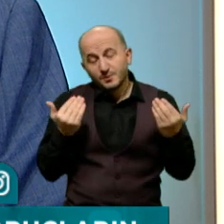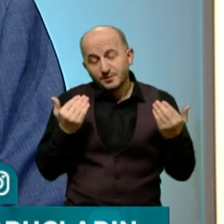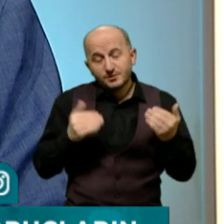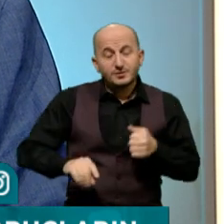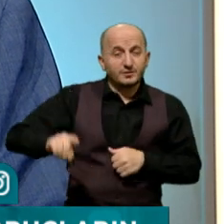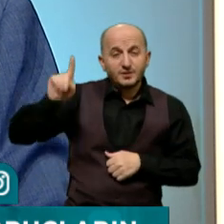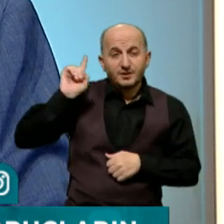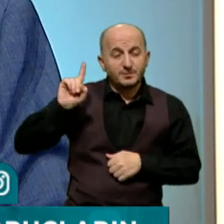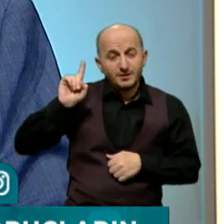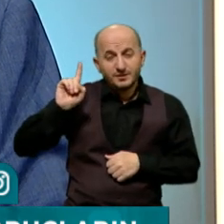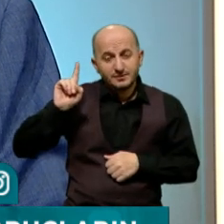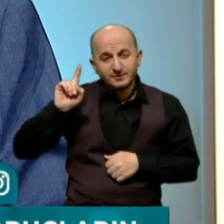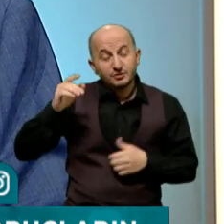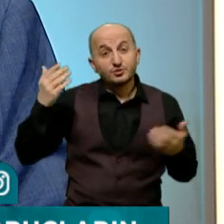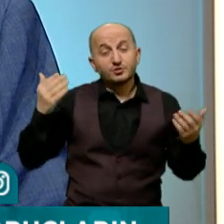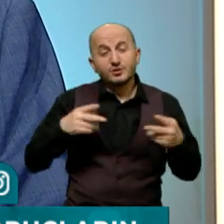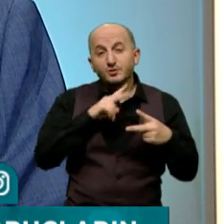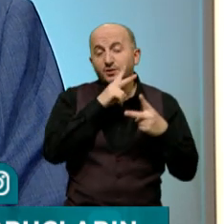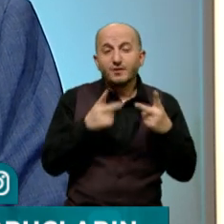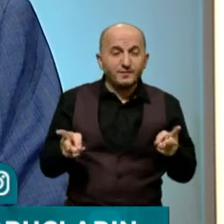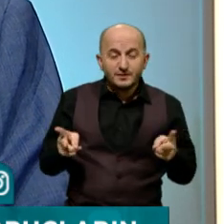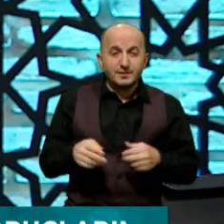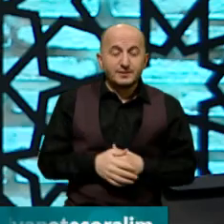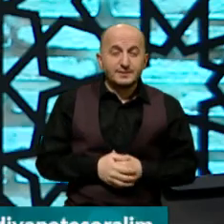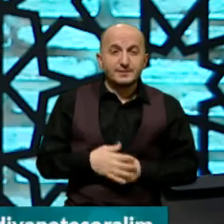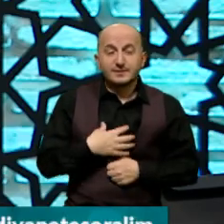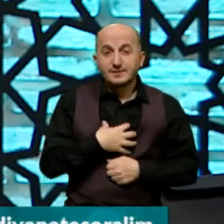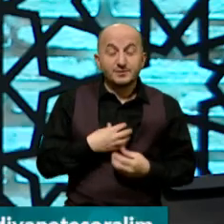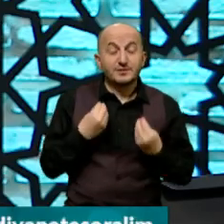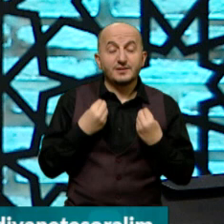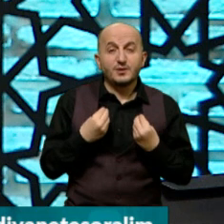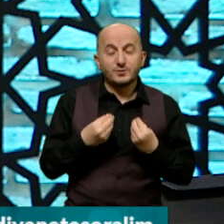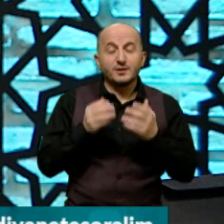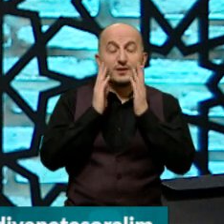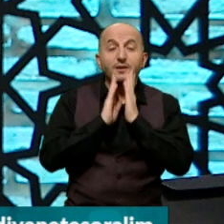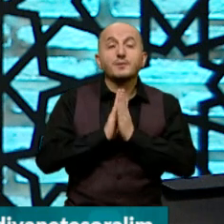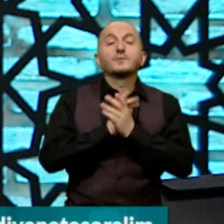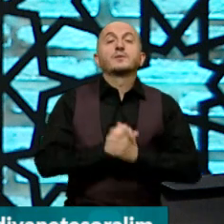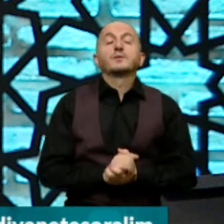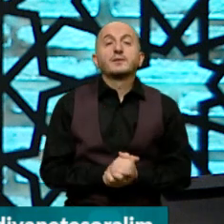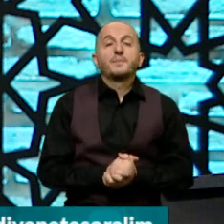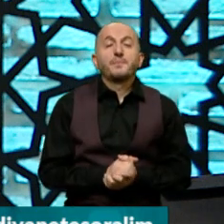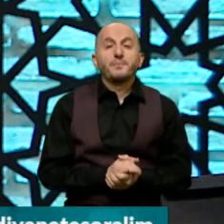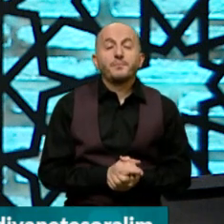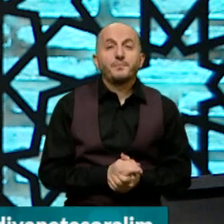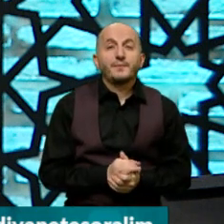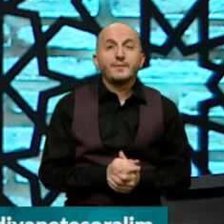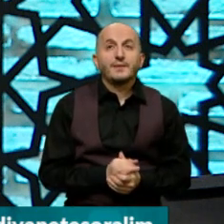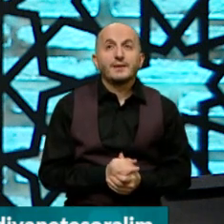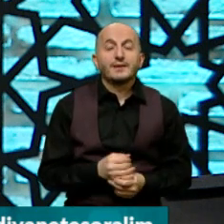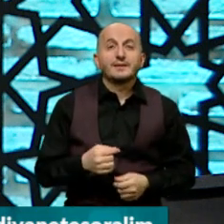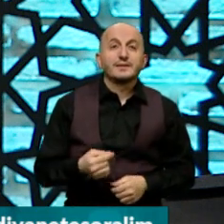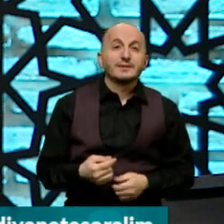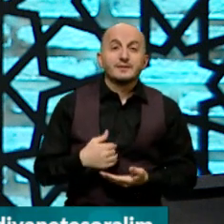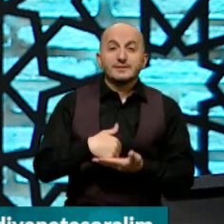Hak inşallah bağışlar onu. Dinimiz ne güzel hocam. Evet. Elhamdülillah. Yani